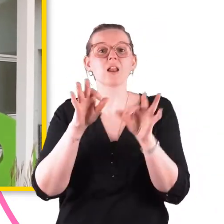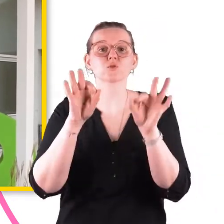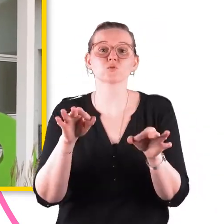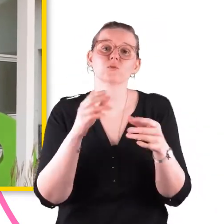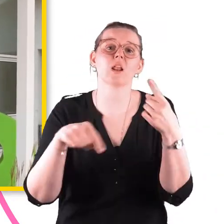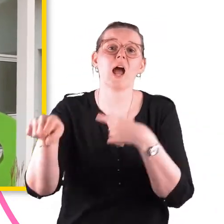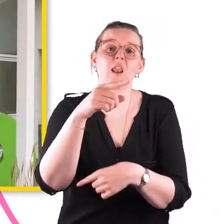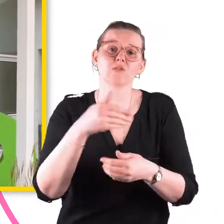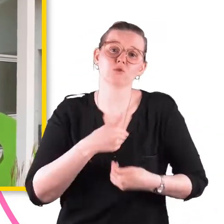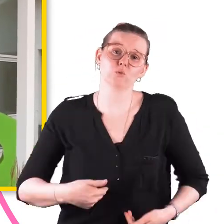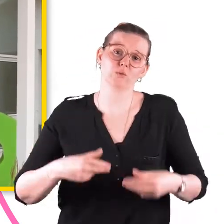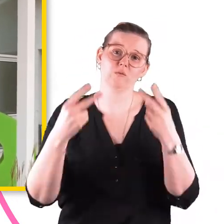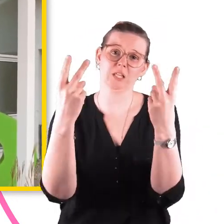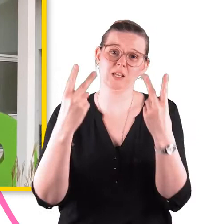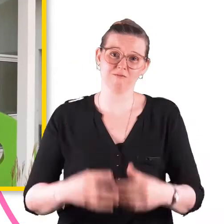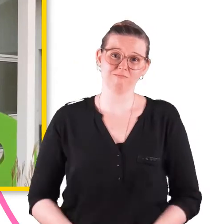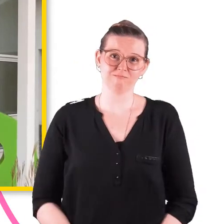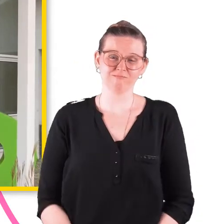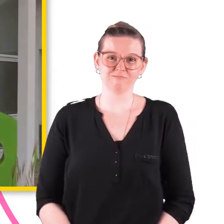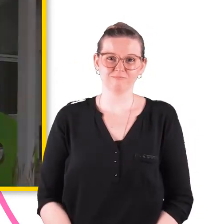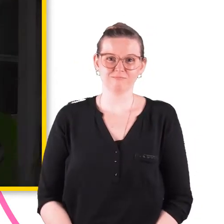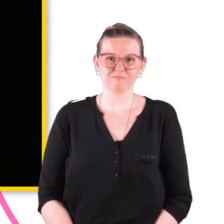und dass ihr ganz bald wieder gesund werdet.